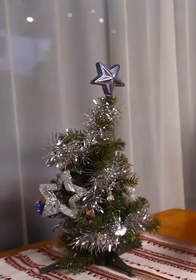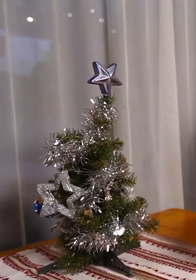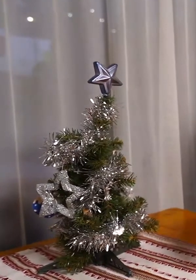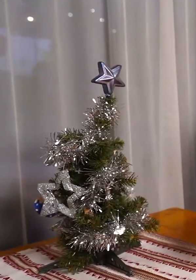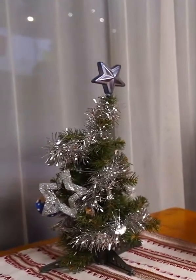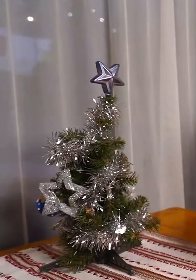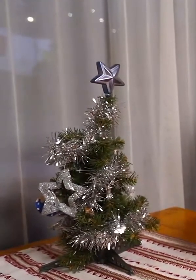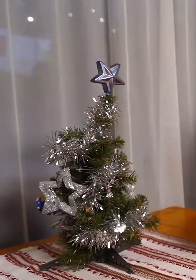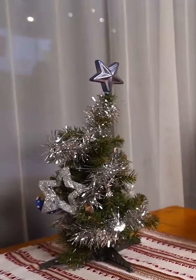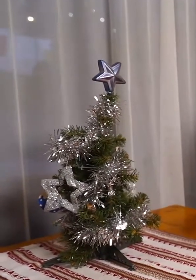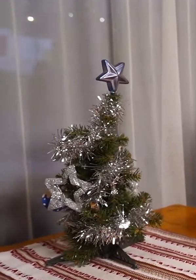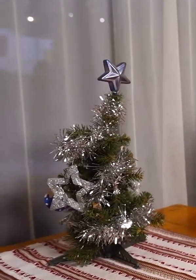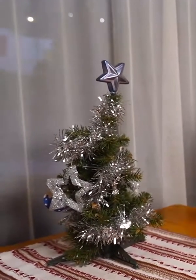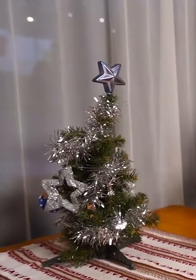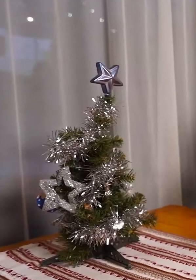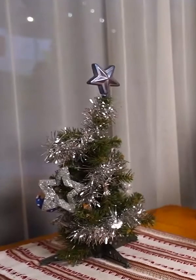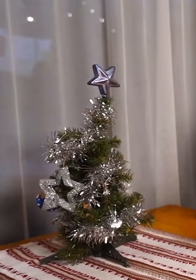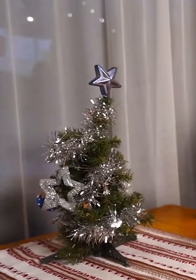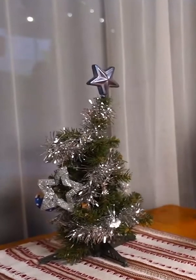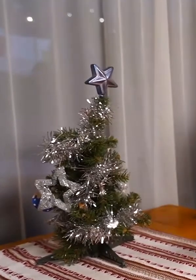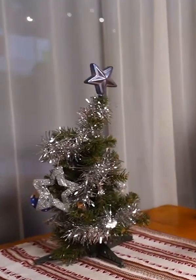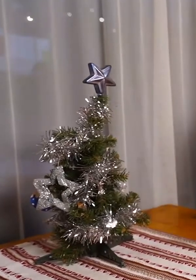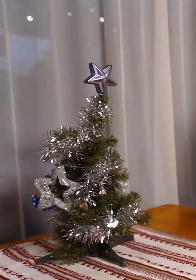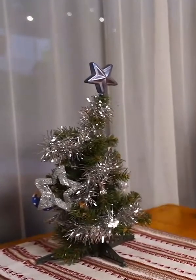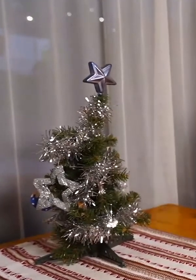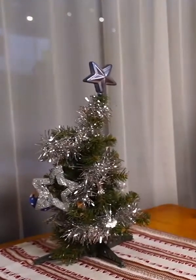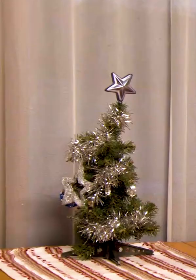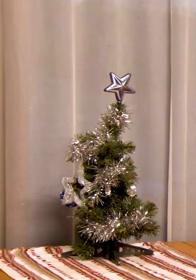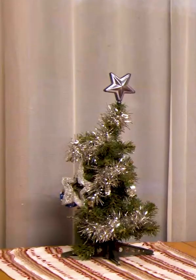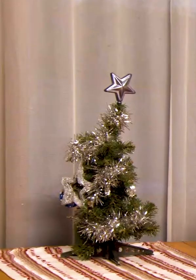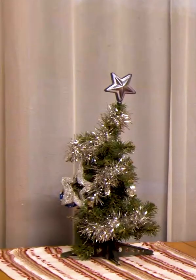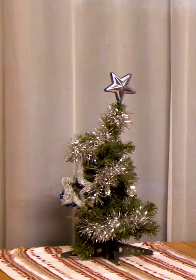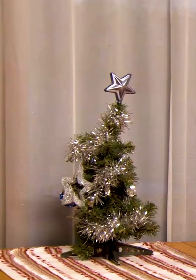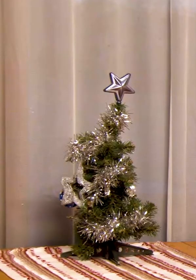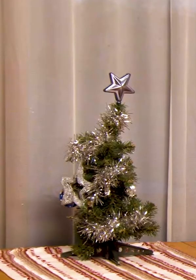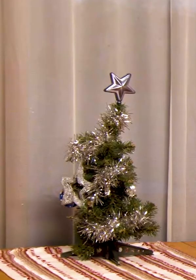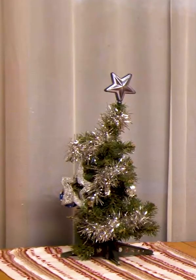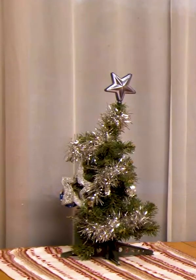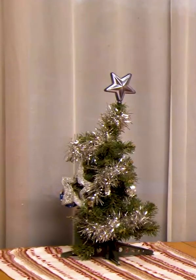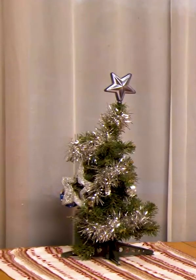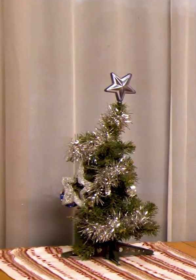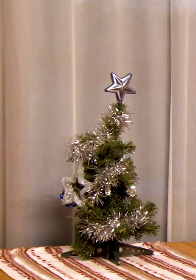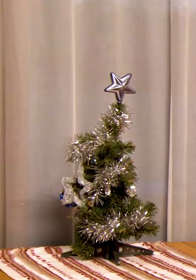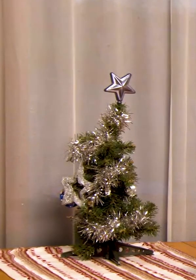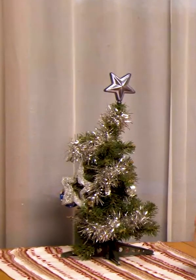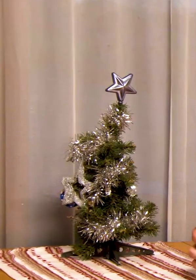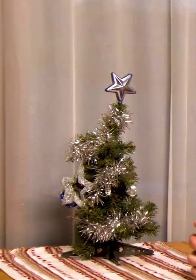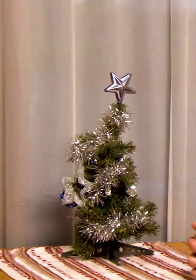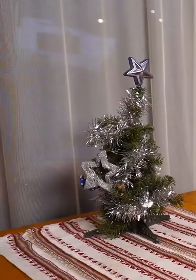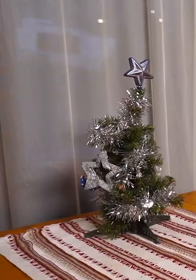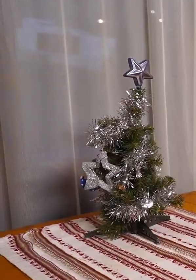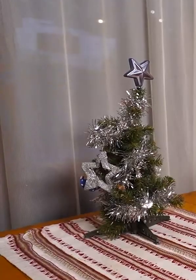Її мама теж займалася сноубордом ці 2 роки, тому ми часто були на зборах, а донька була з